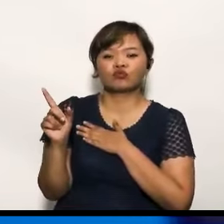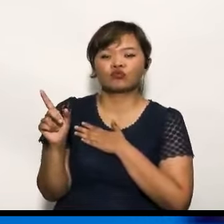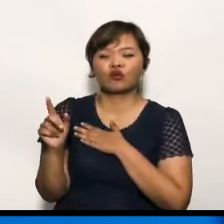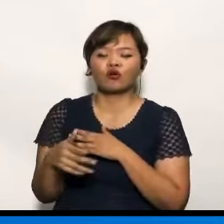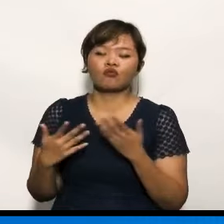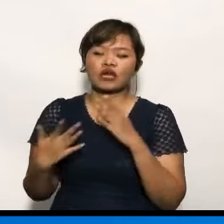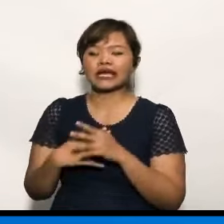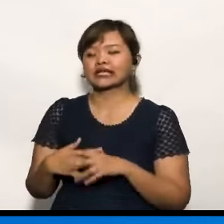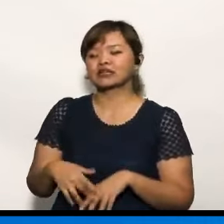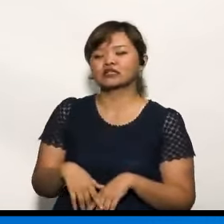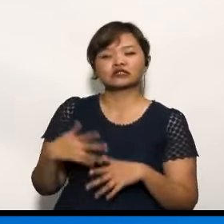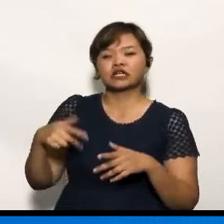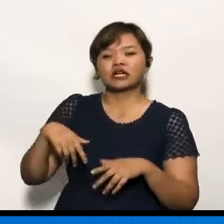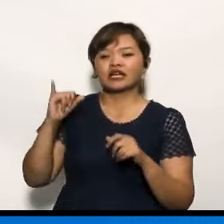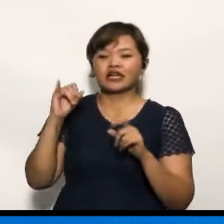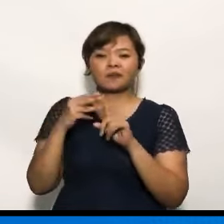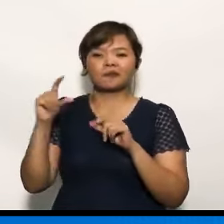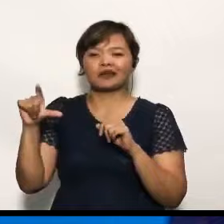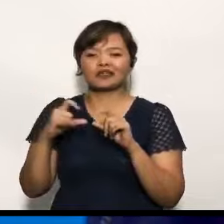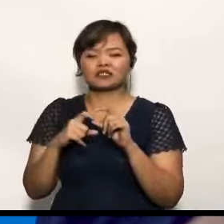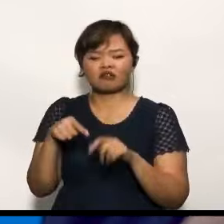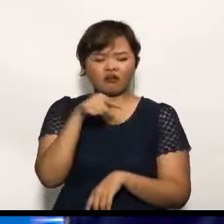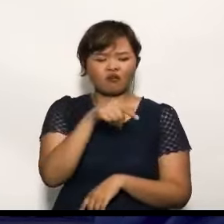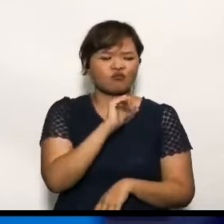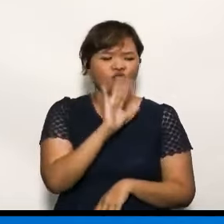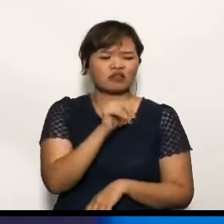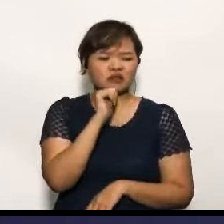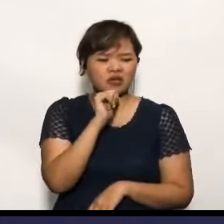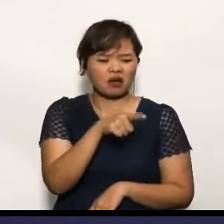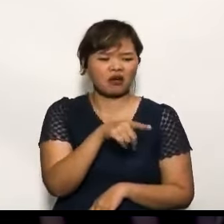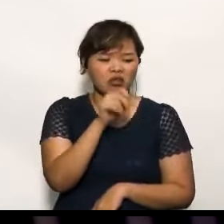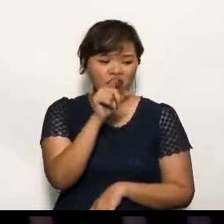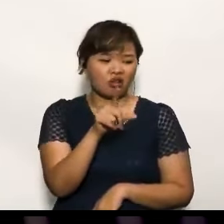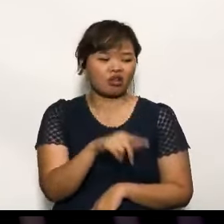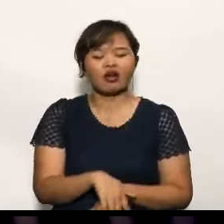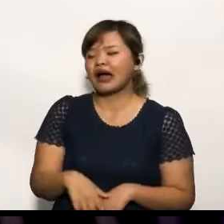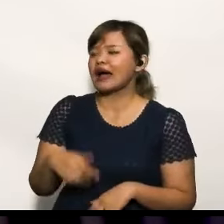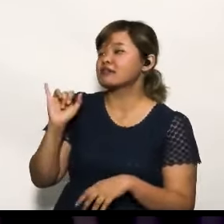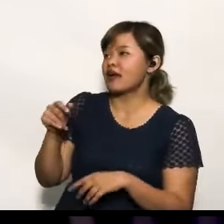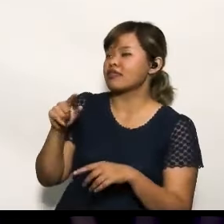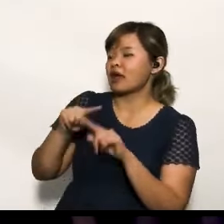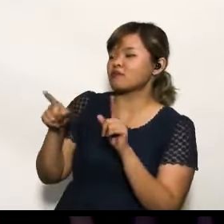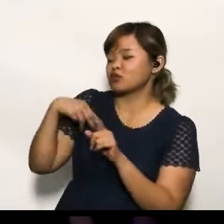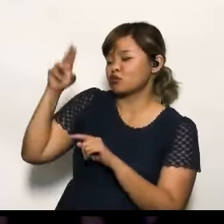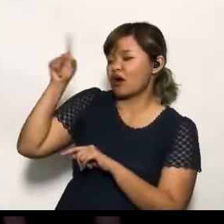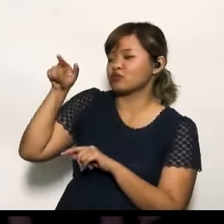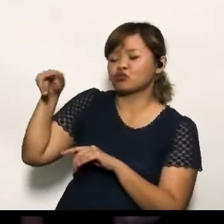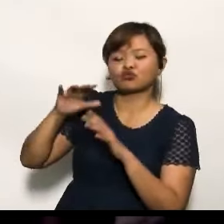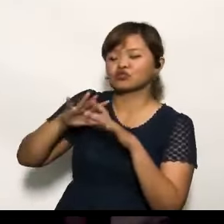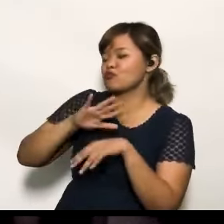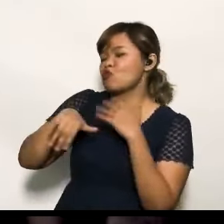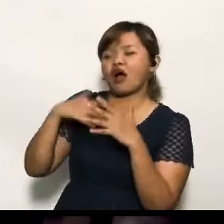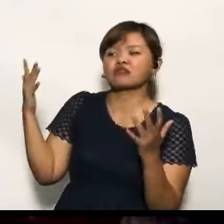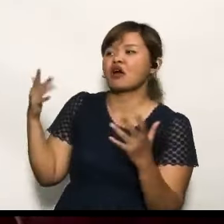When the devil said, lu mah bukan siapa-siapa. Jawabnya apa? Emang. But God is my everything. Tuhan